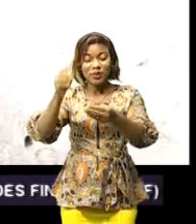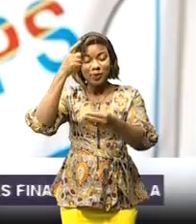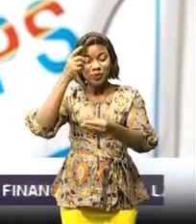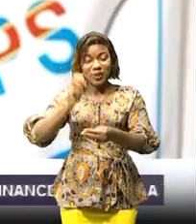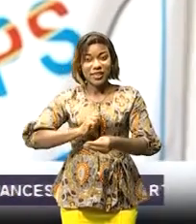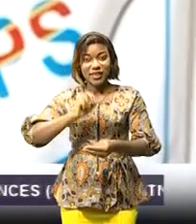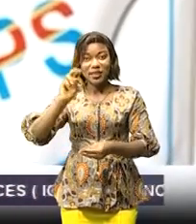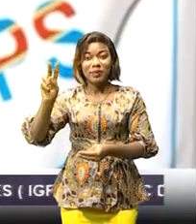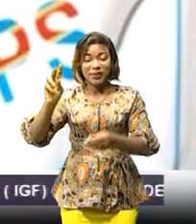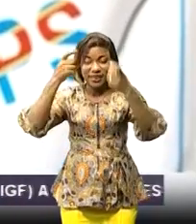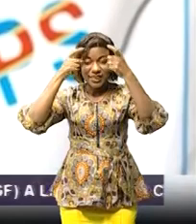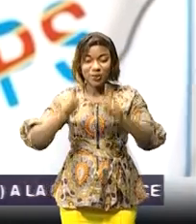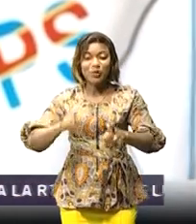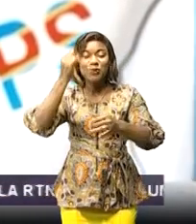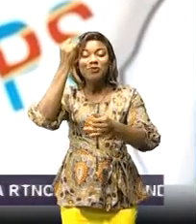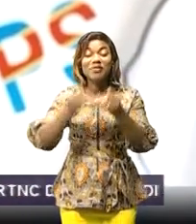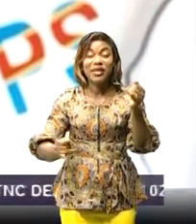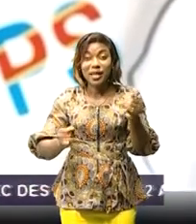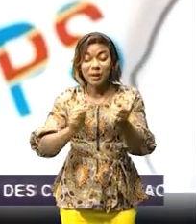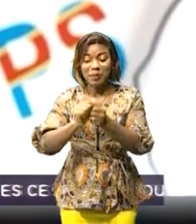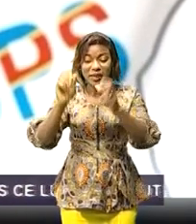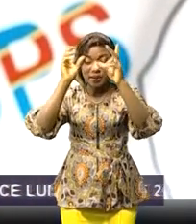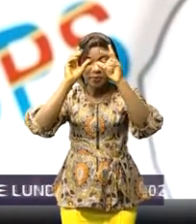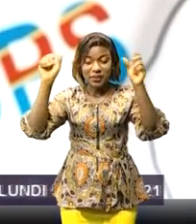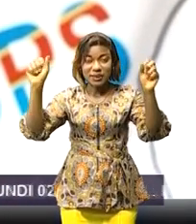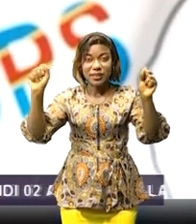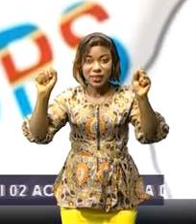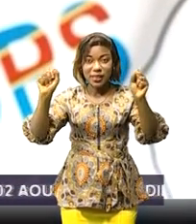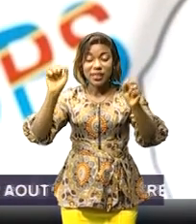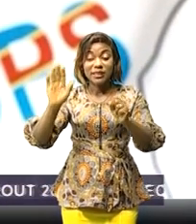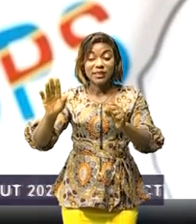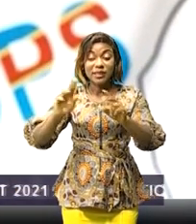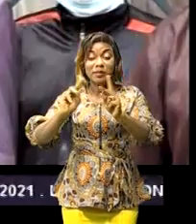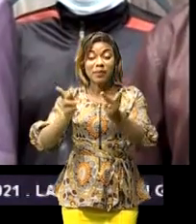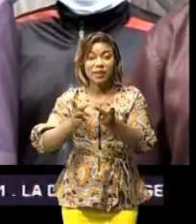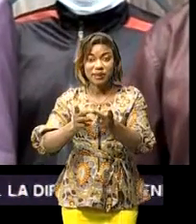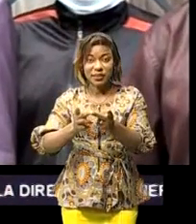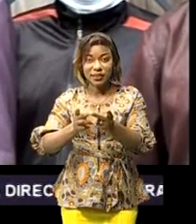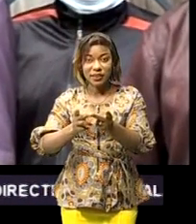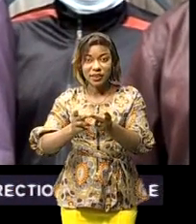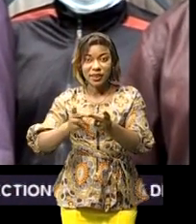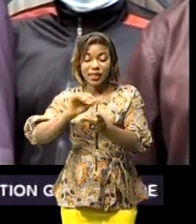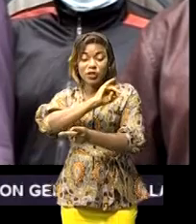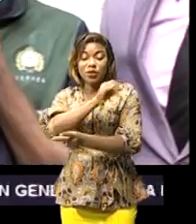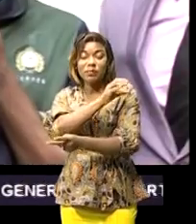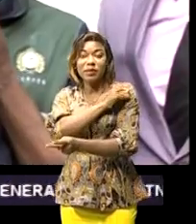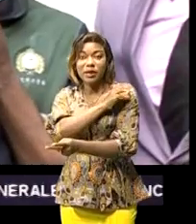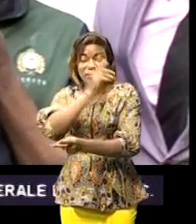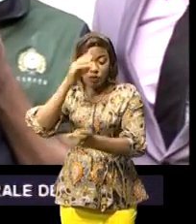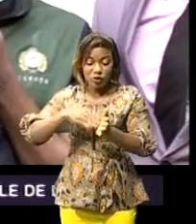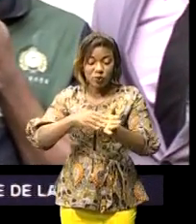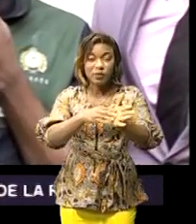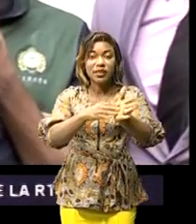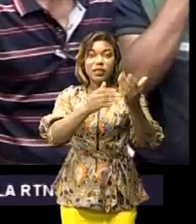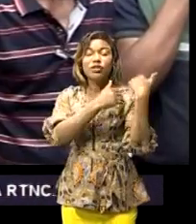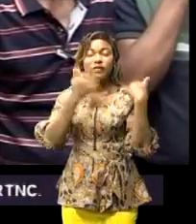l'UDPS, dite la décision finale, par le président de ses partis présidentiels, Jean-Marc Kabound Akabound, pour accompagner le chef